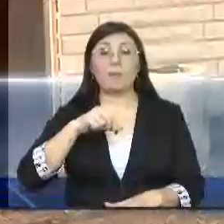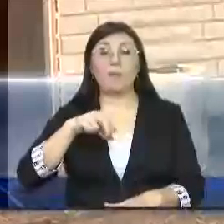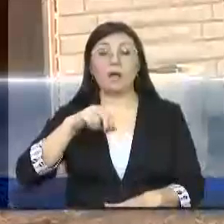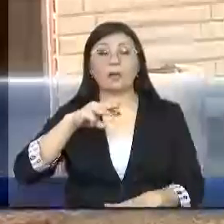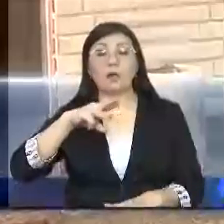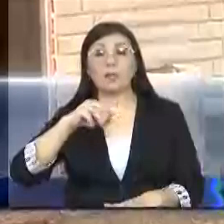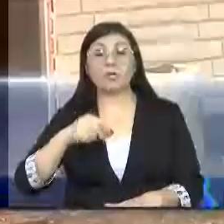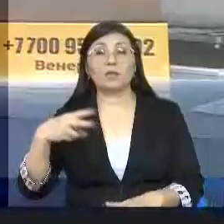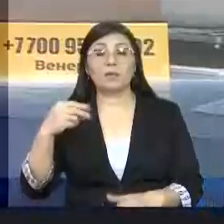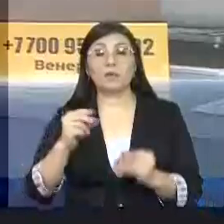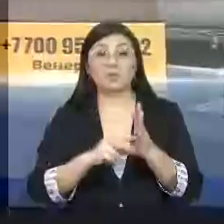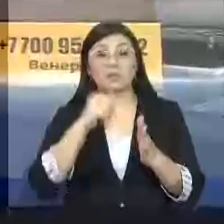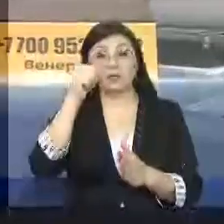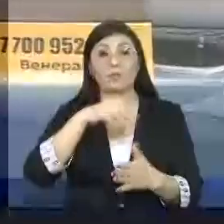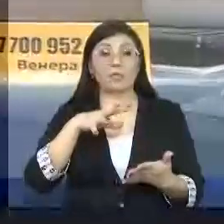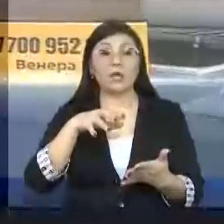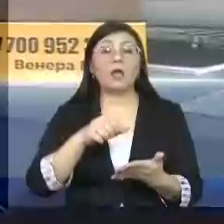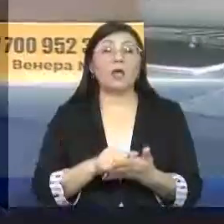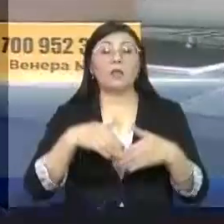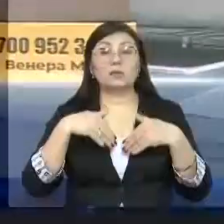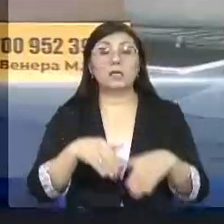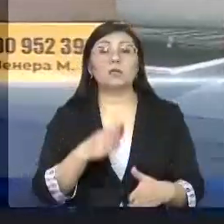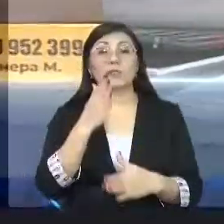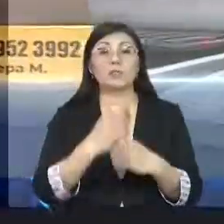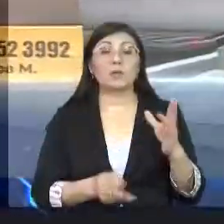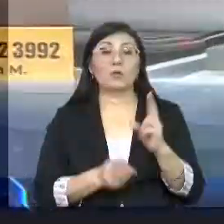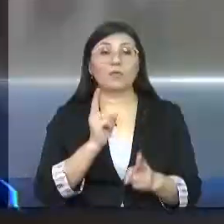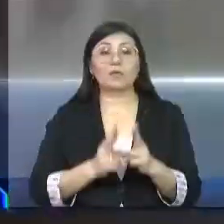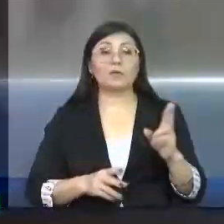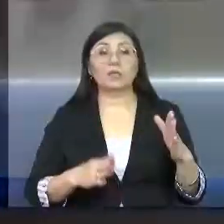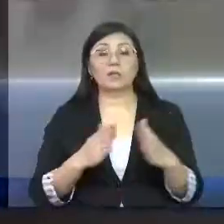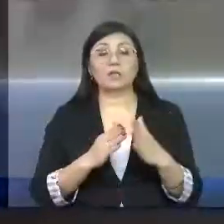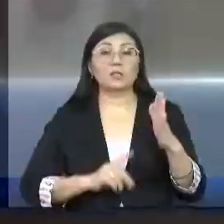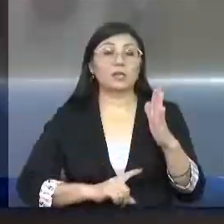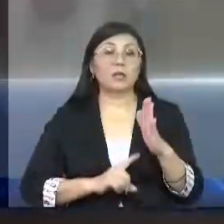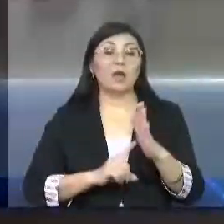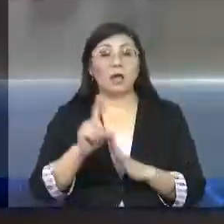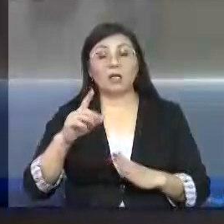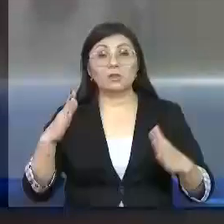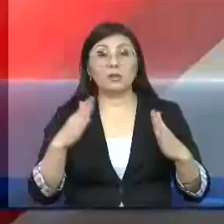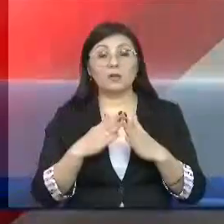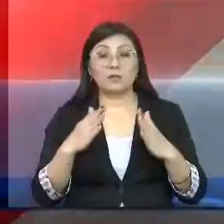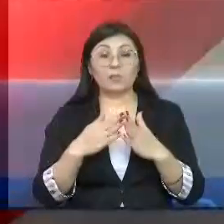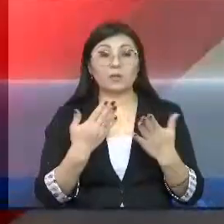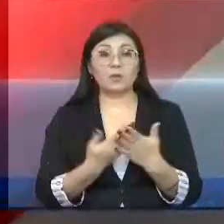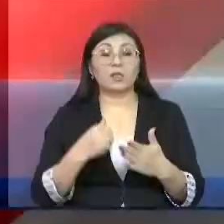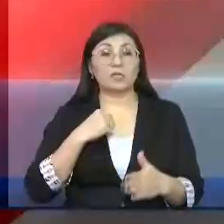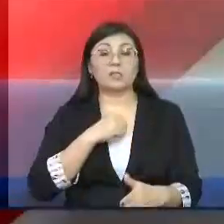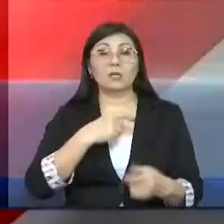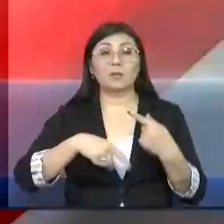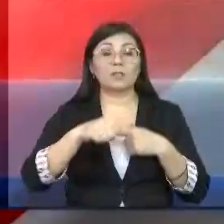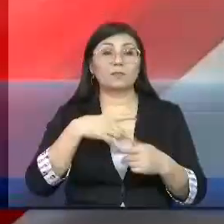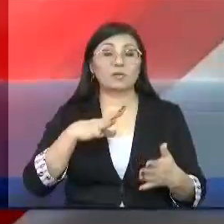с 2018 года занимается выпуском полуфабрикатов. Начинала в домашних условиях, когда супруг попал под сокращение, а сама